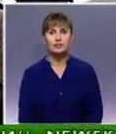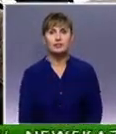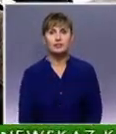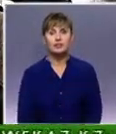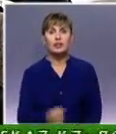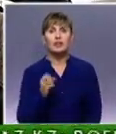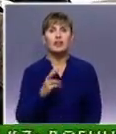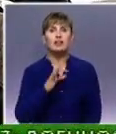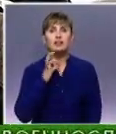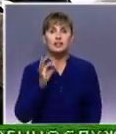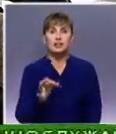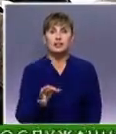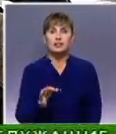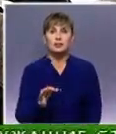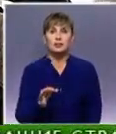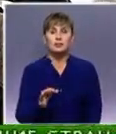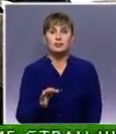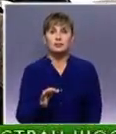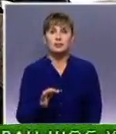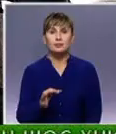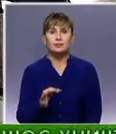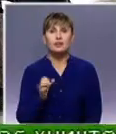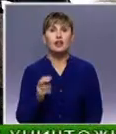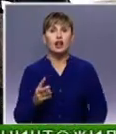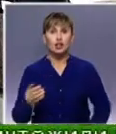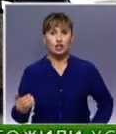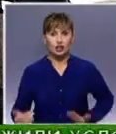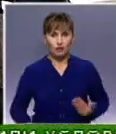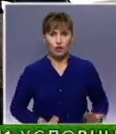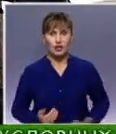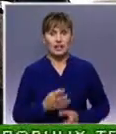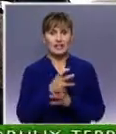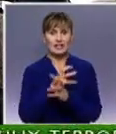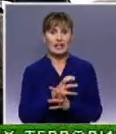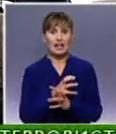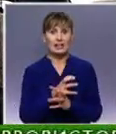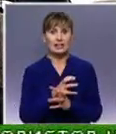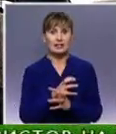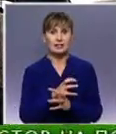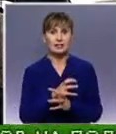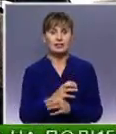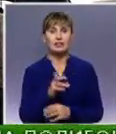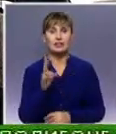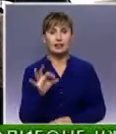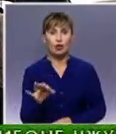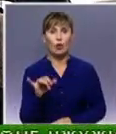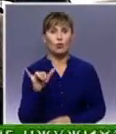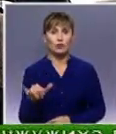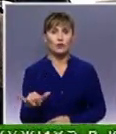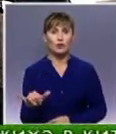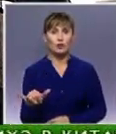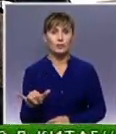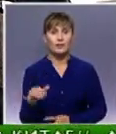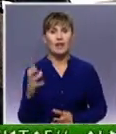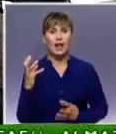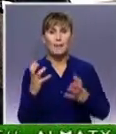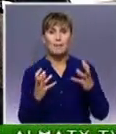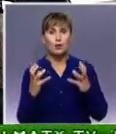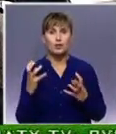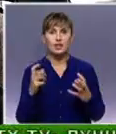Как сказать, он как живой скелетон, но у него